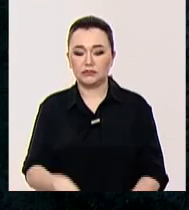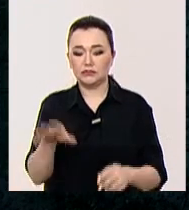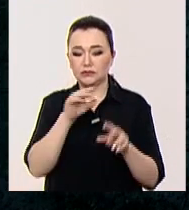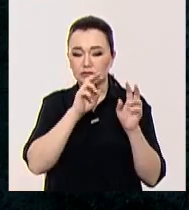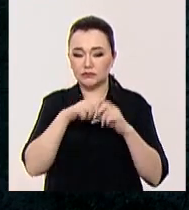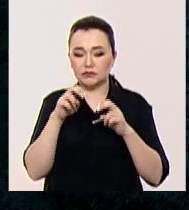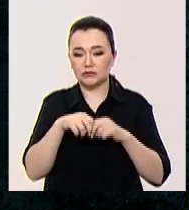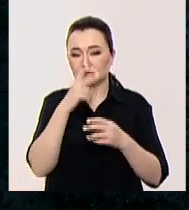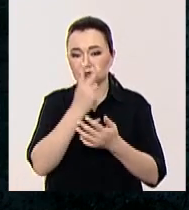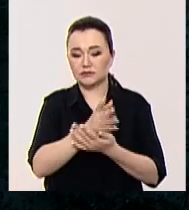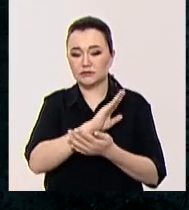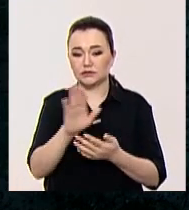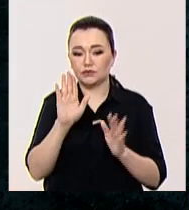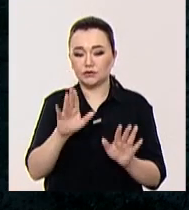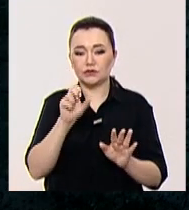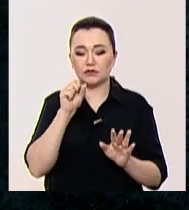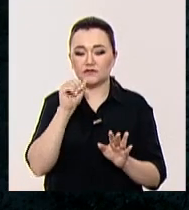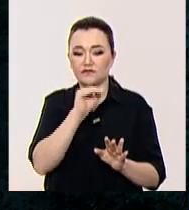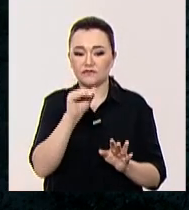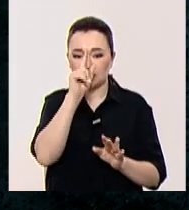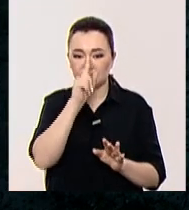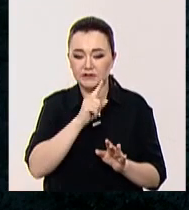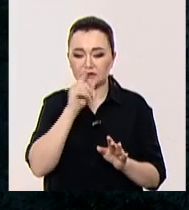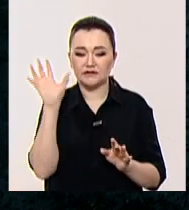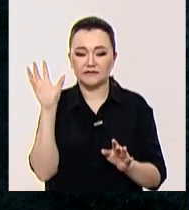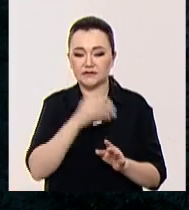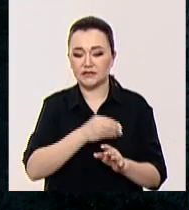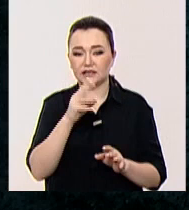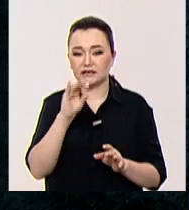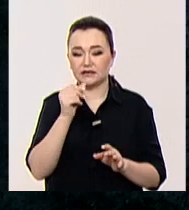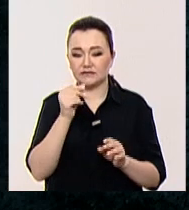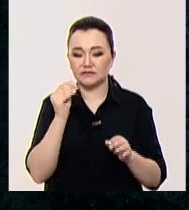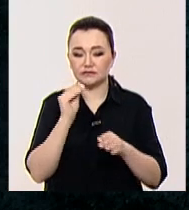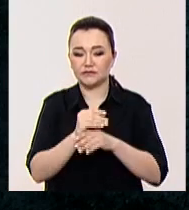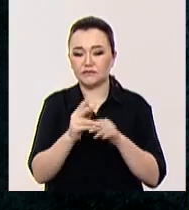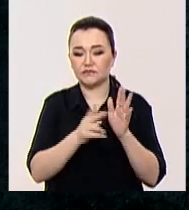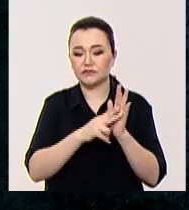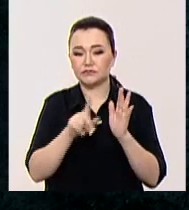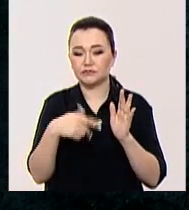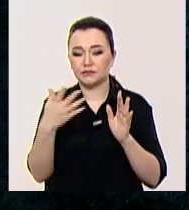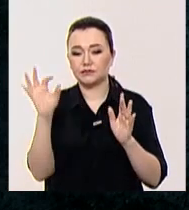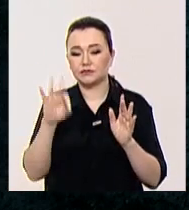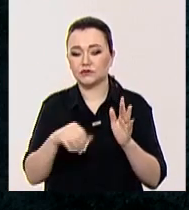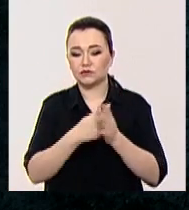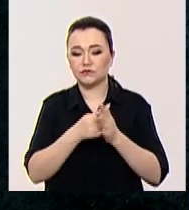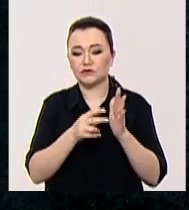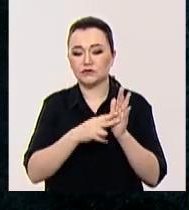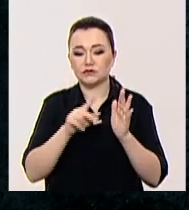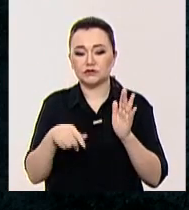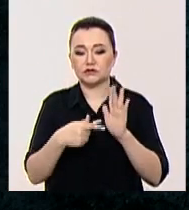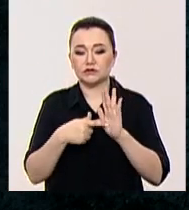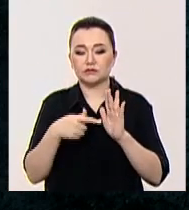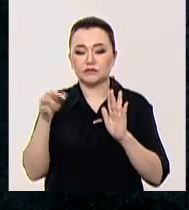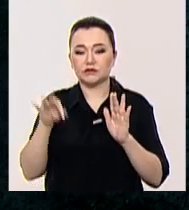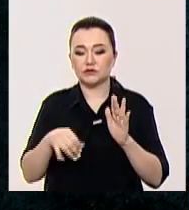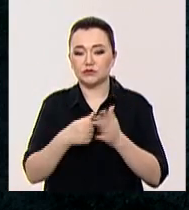Бақылауға қарамастан тек ақпан айында ғана инфляция барлық тауарларға шаққанда 8,5%-дан 8,7%-ға дейін